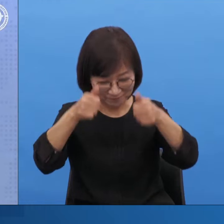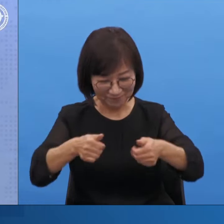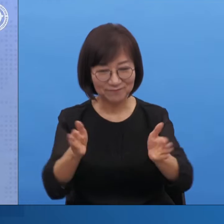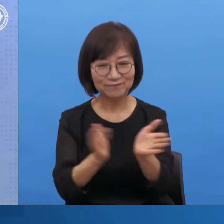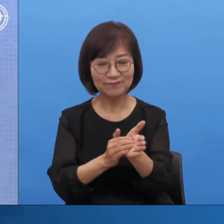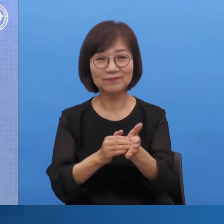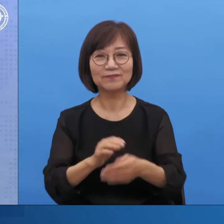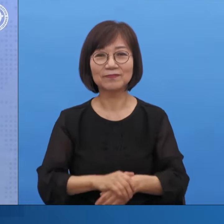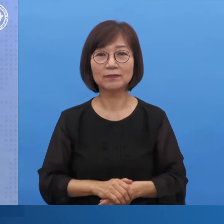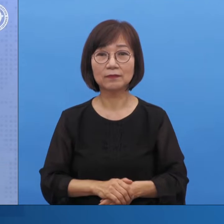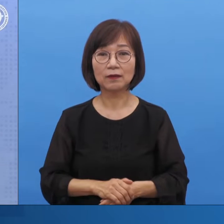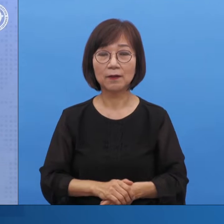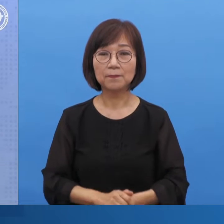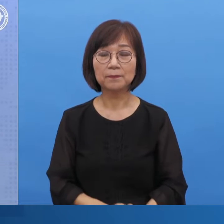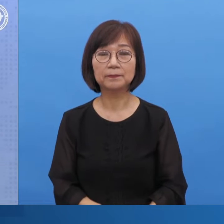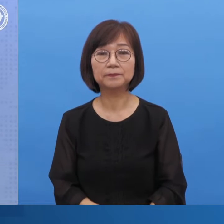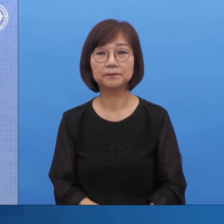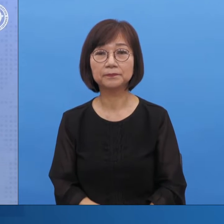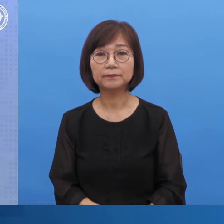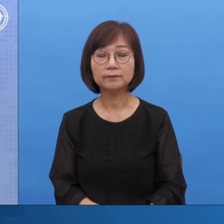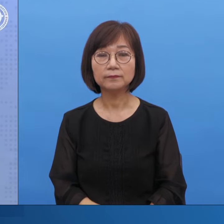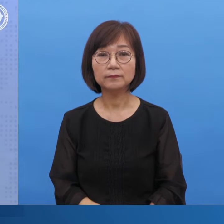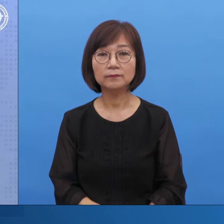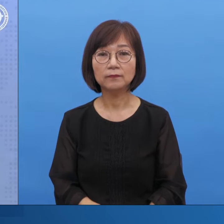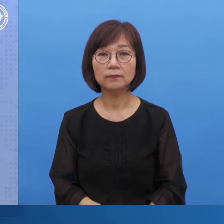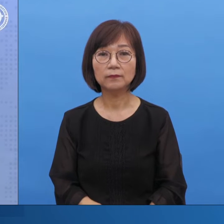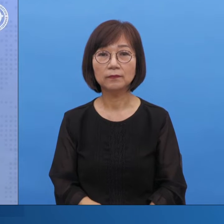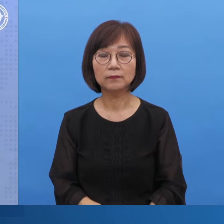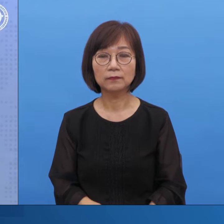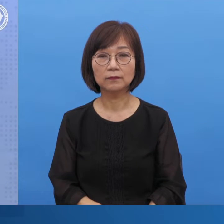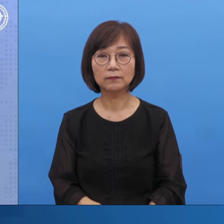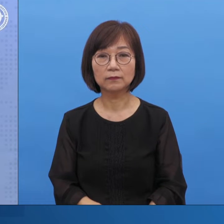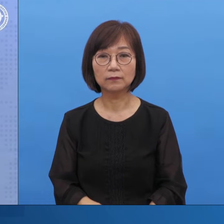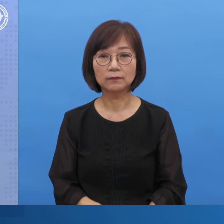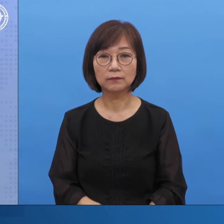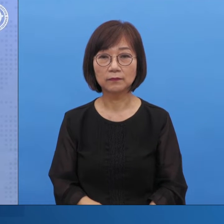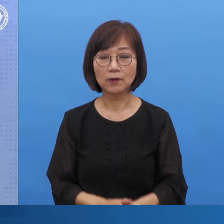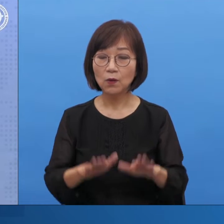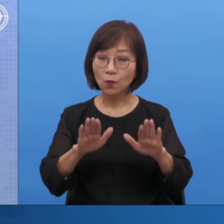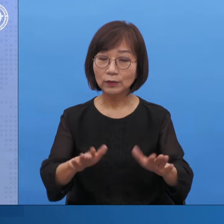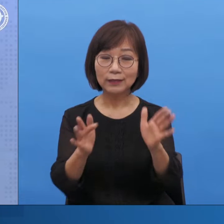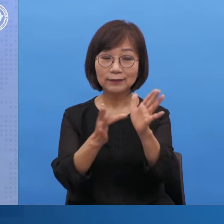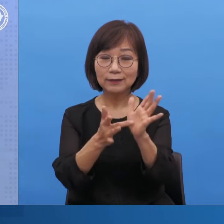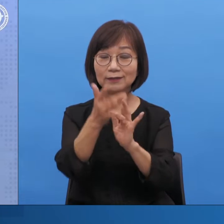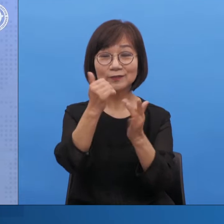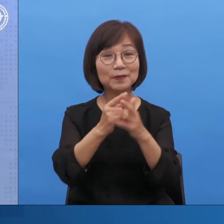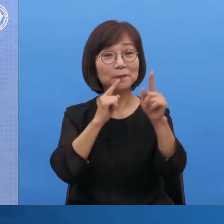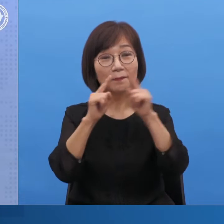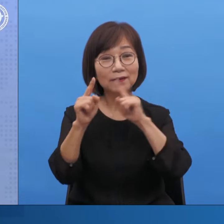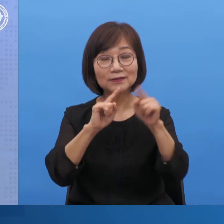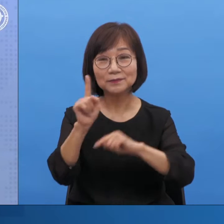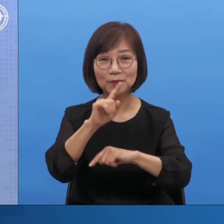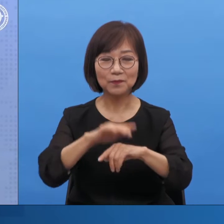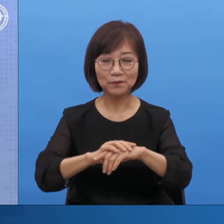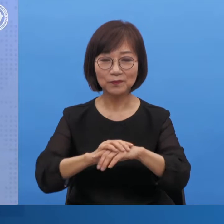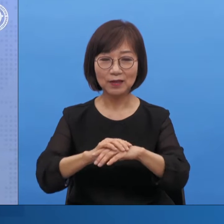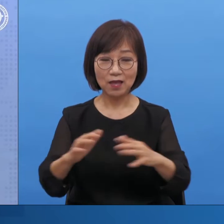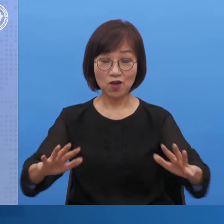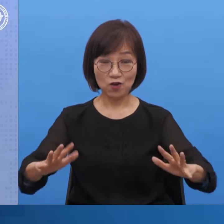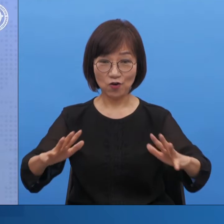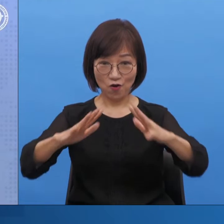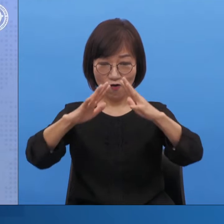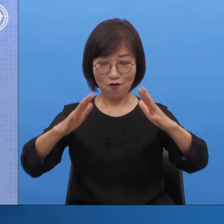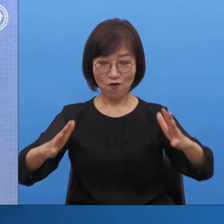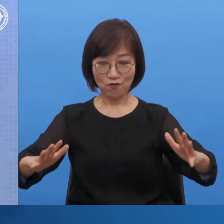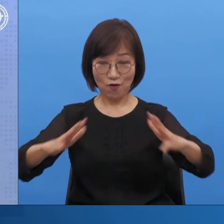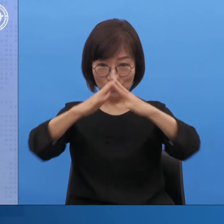지금 건물이라는 게 무너져 버리면요. 오늘 예수님께서 그 얘기예요. 이게 지금 기초가 튼튼하지 않으면 큰일 나는 거예요. And so these are the words of Jesus